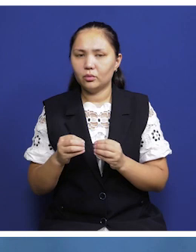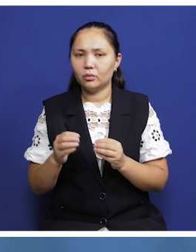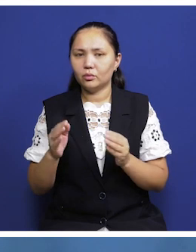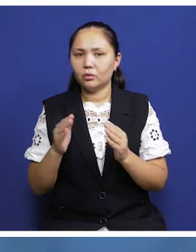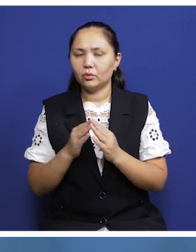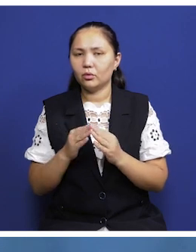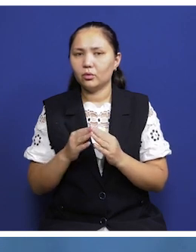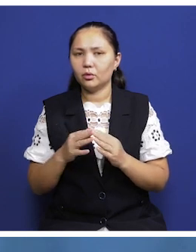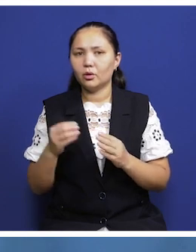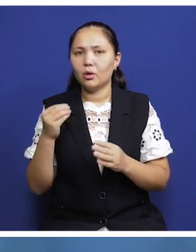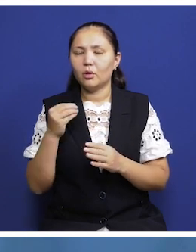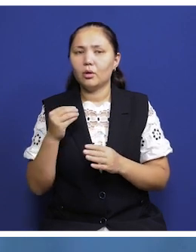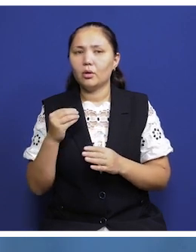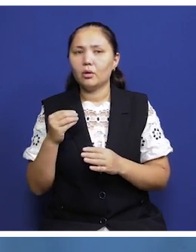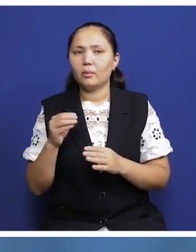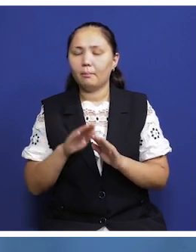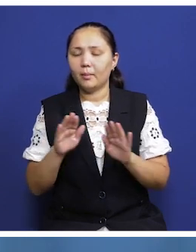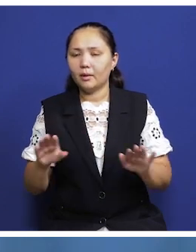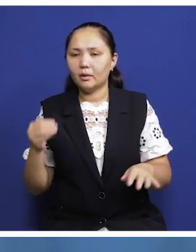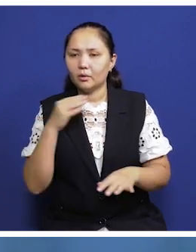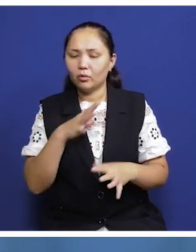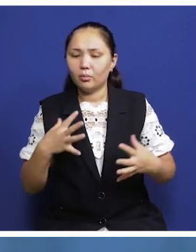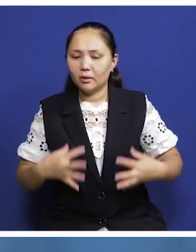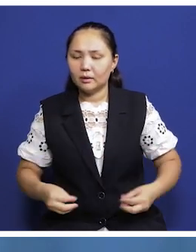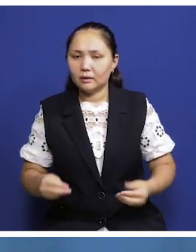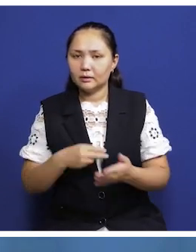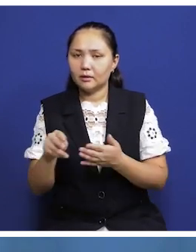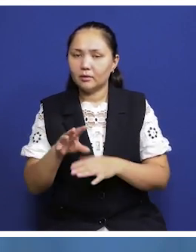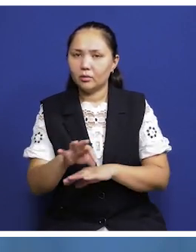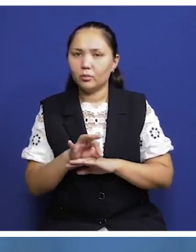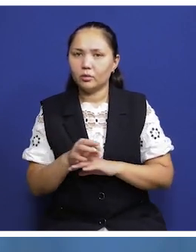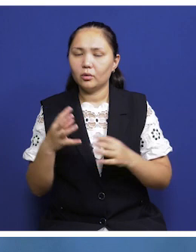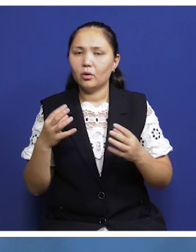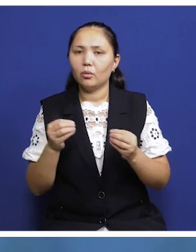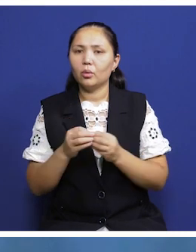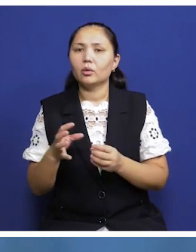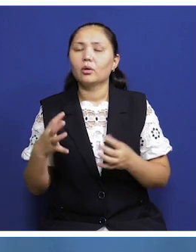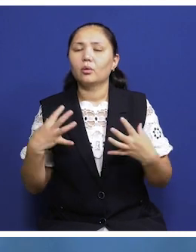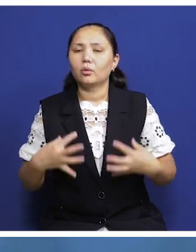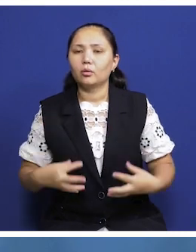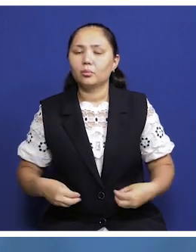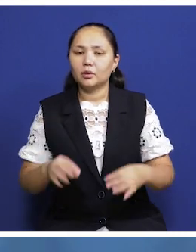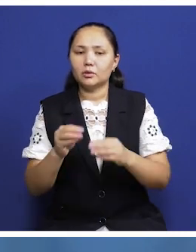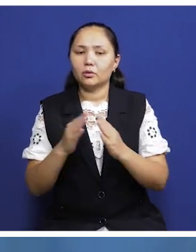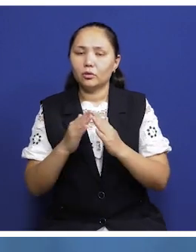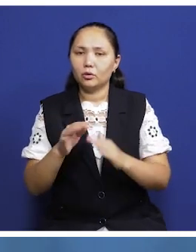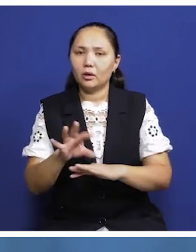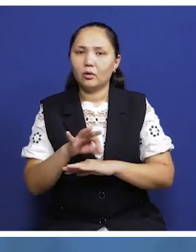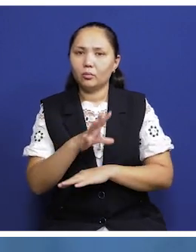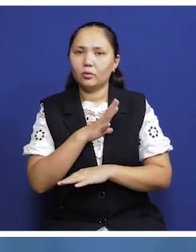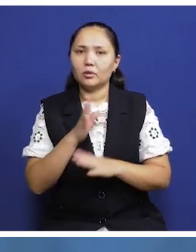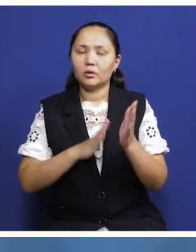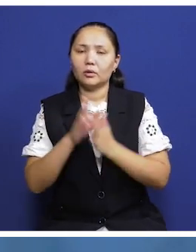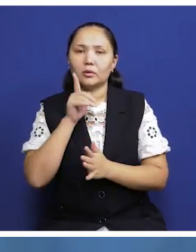балалы ата-аналарға сатып алынып, 10 отбасы баспаналы болып отыр. Биылғы жыл елді мекендерді абаттандыру